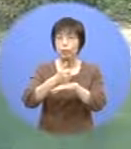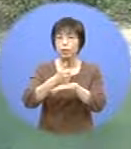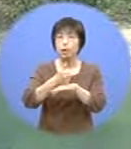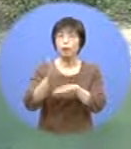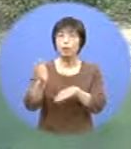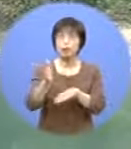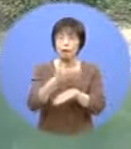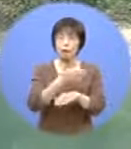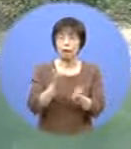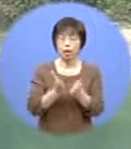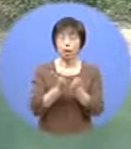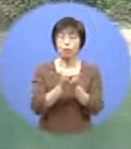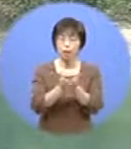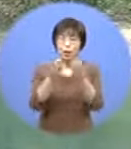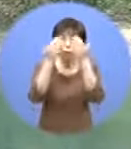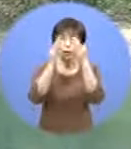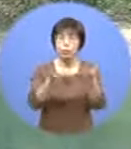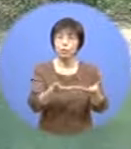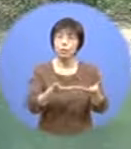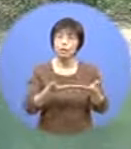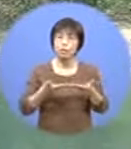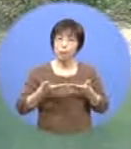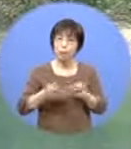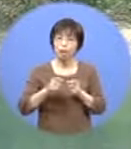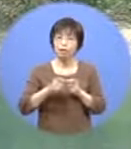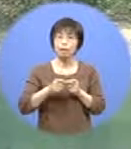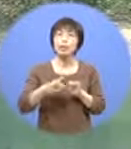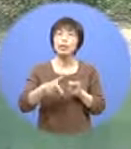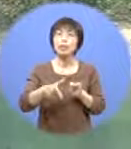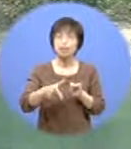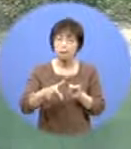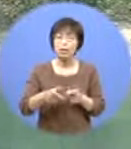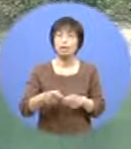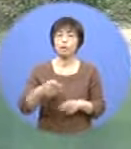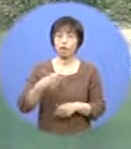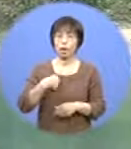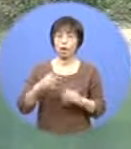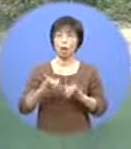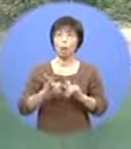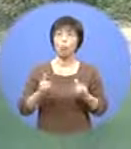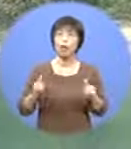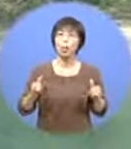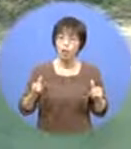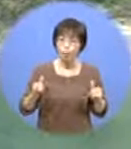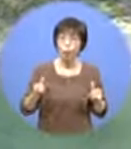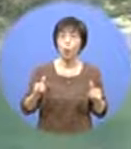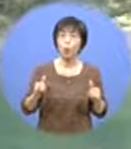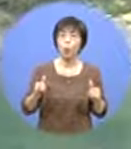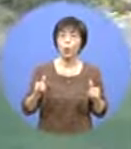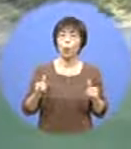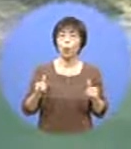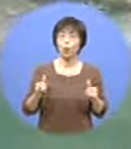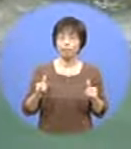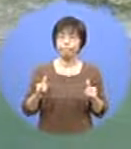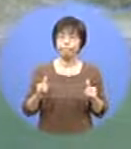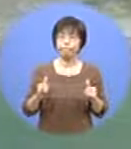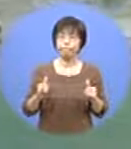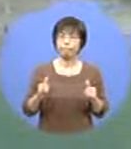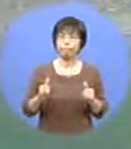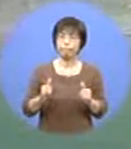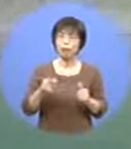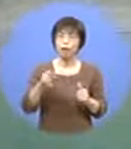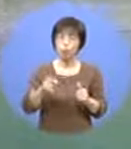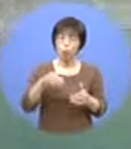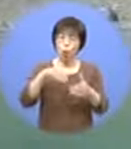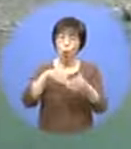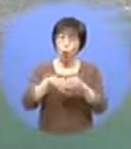船を起動してくれたきっかけに、あ、じゃあそこもやってくれたら僕らも地元の住む我々がね、なんとかこれを保